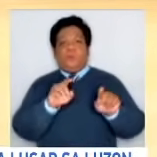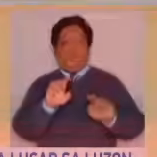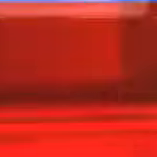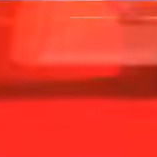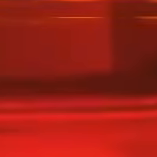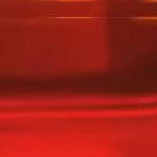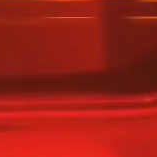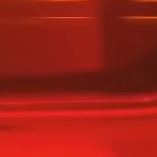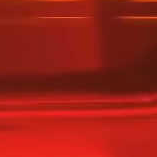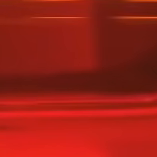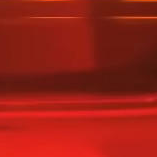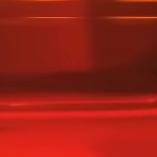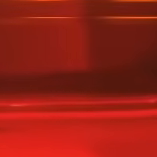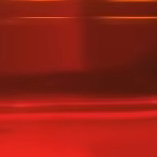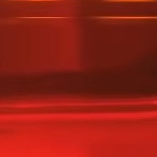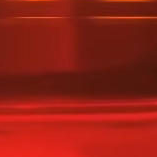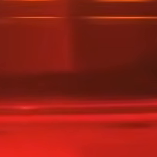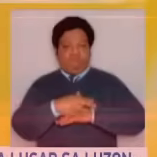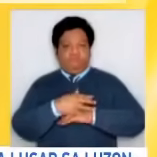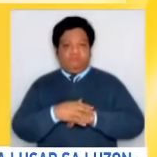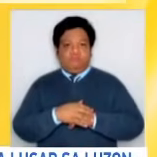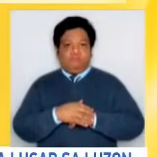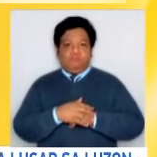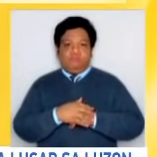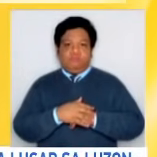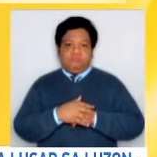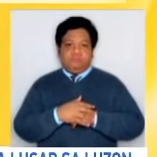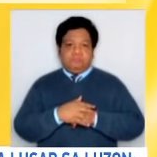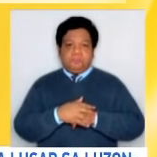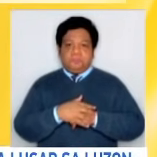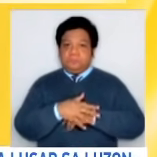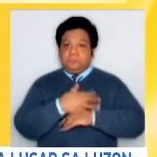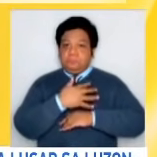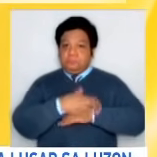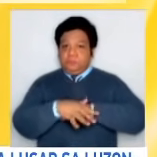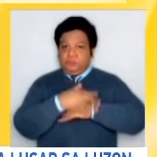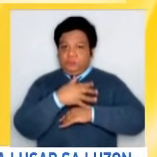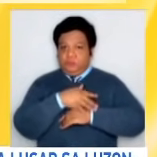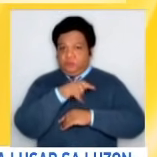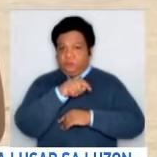sa Maynila, may unang balita live si May Bermudez. May?